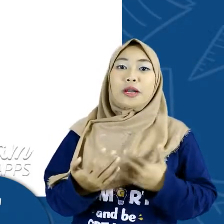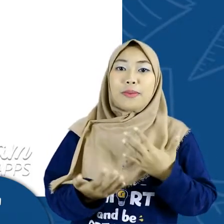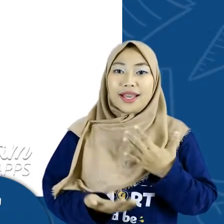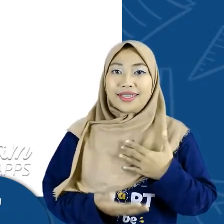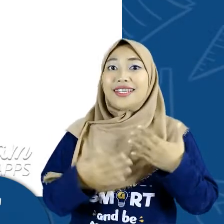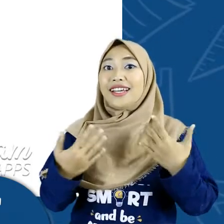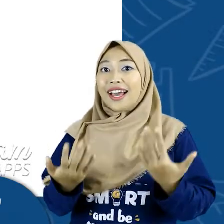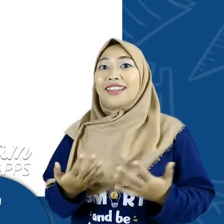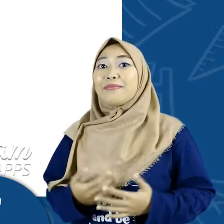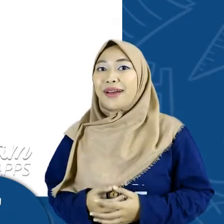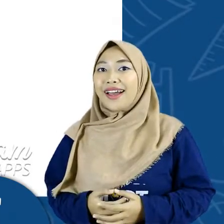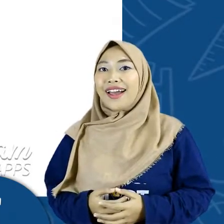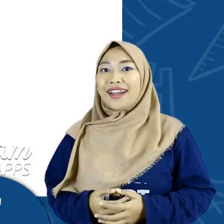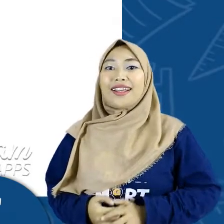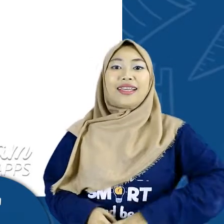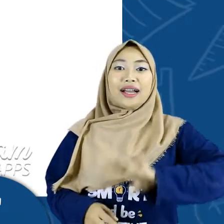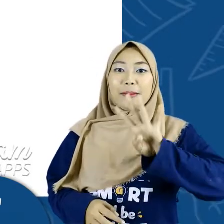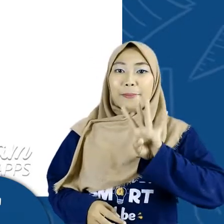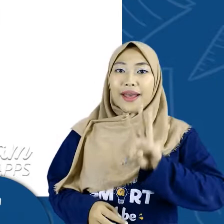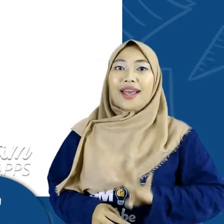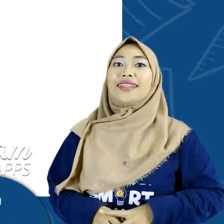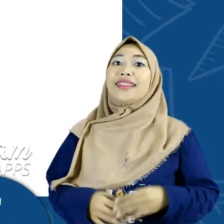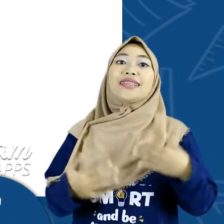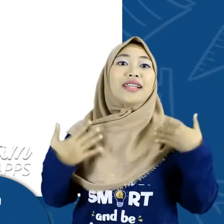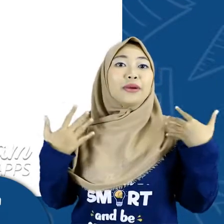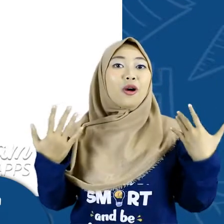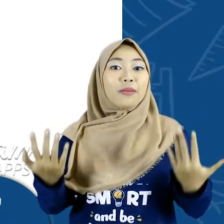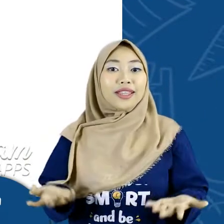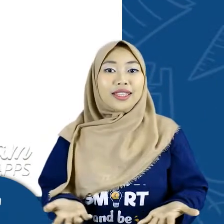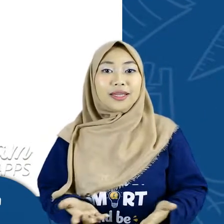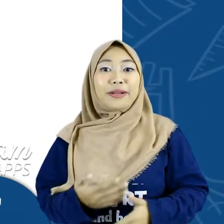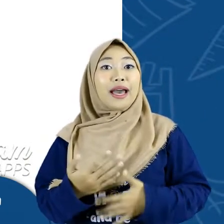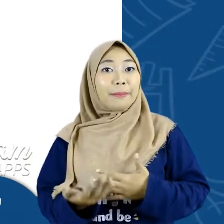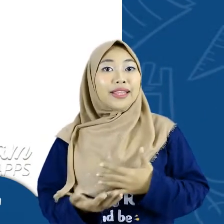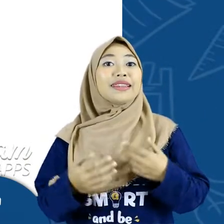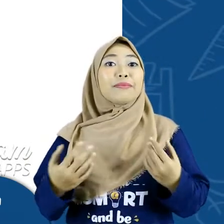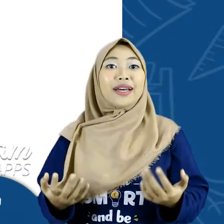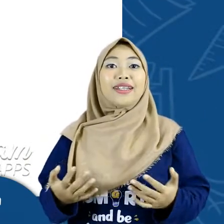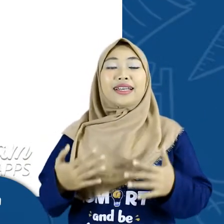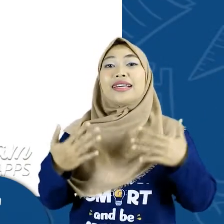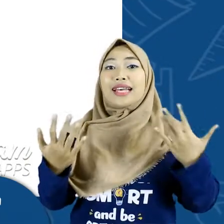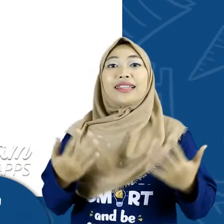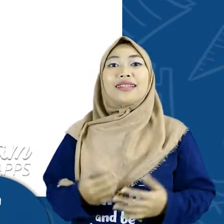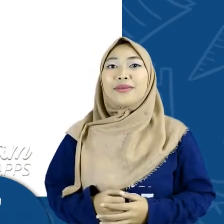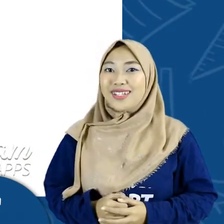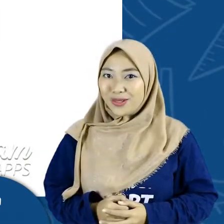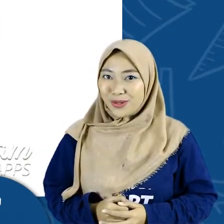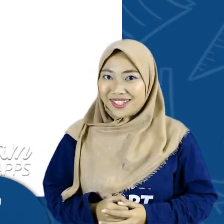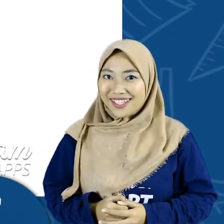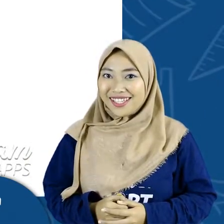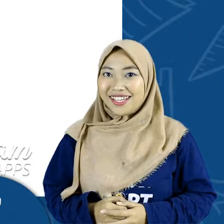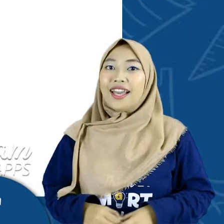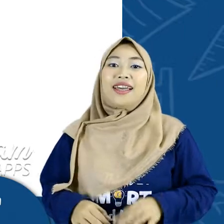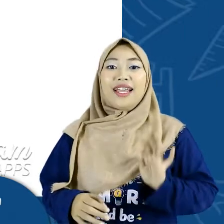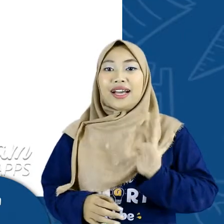mau berbagi dengan teman. Yang keempat, kita saling menghormati pendapat teman yang saat kita